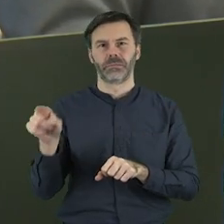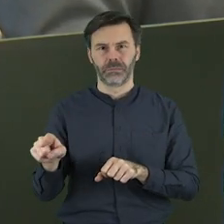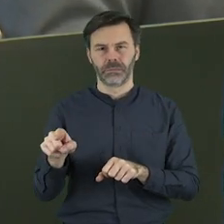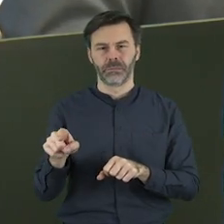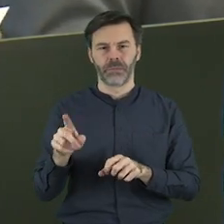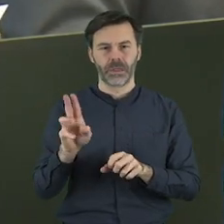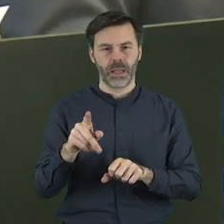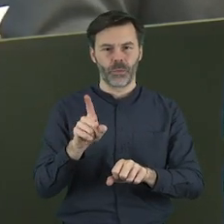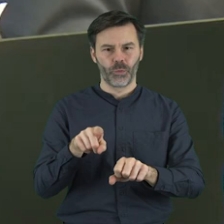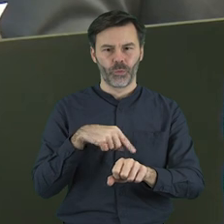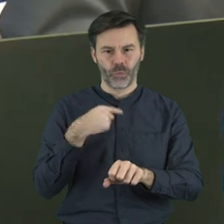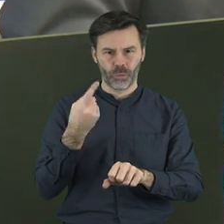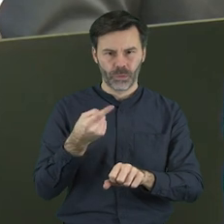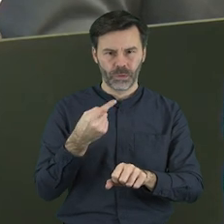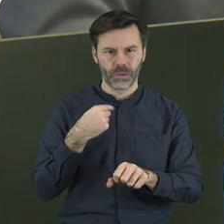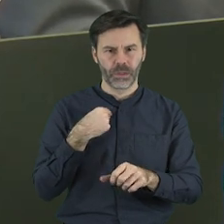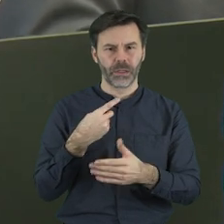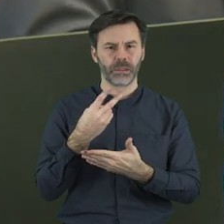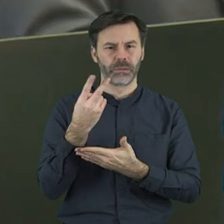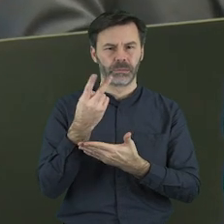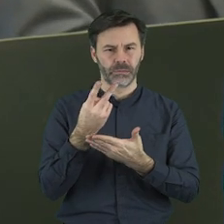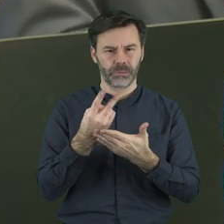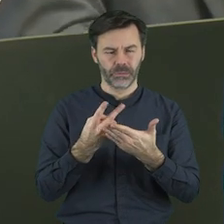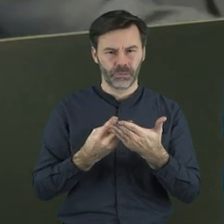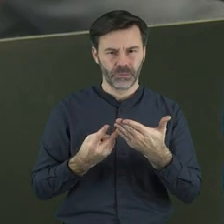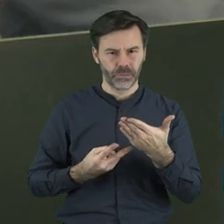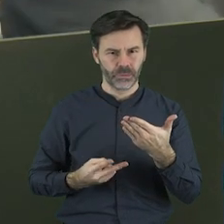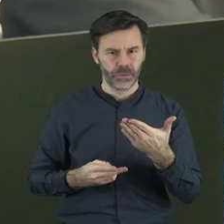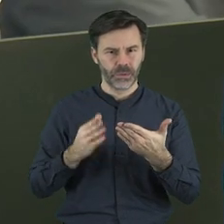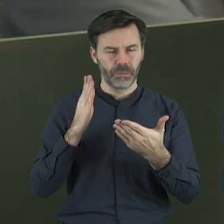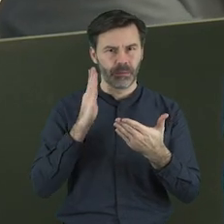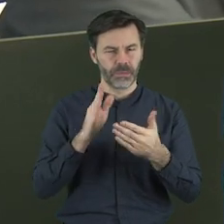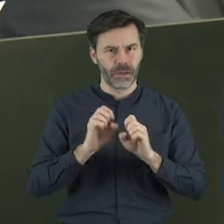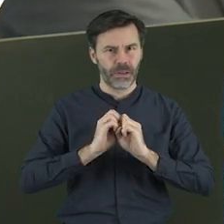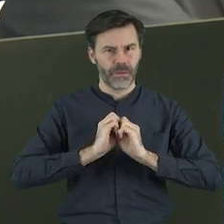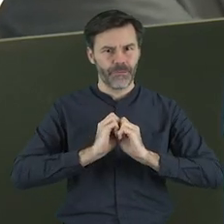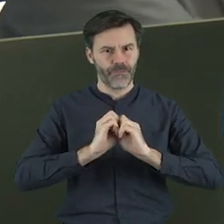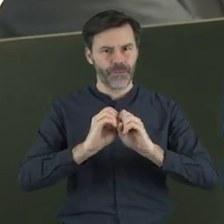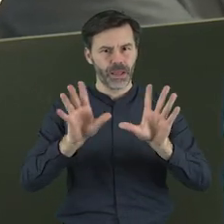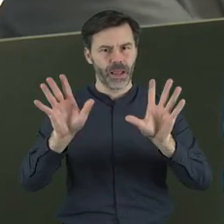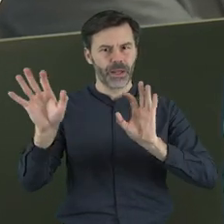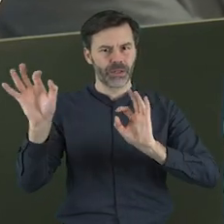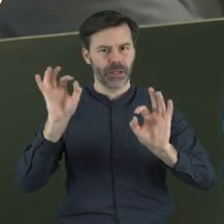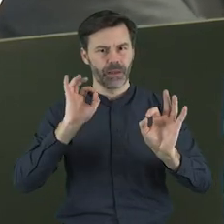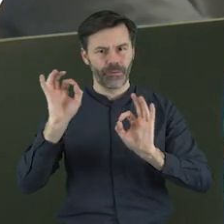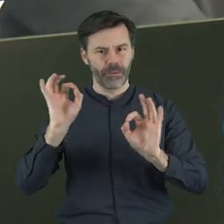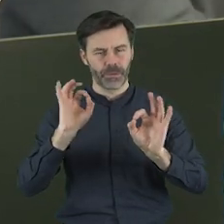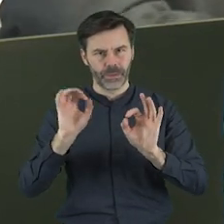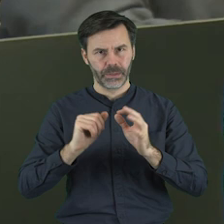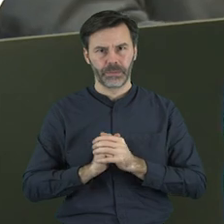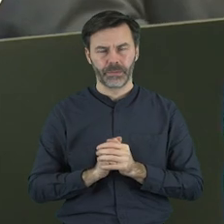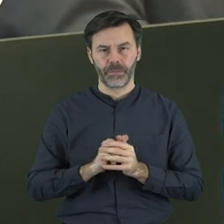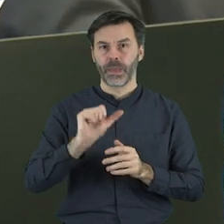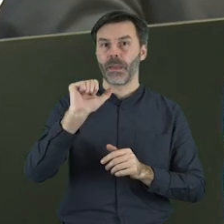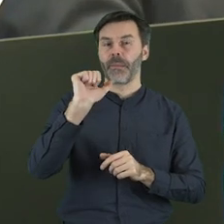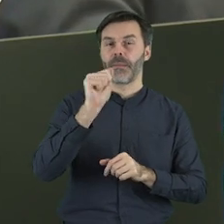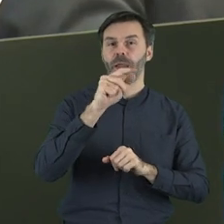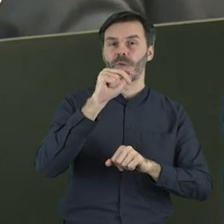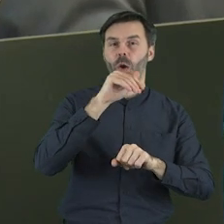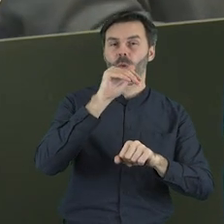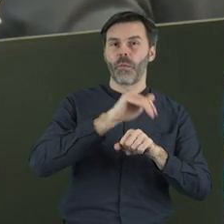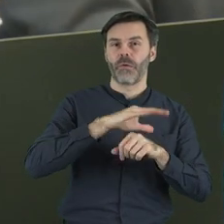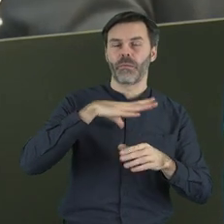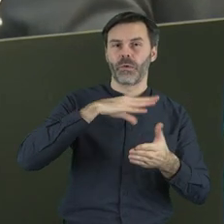Państwu tę informację. Otóż pierwsza umowa była podpisana 20 listopada